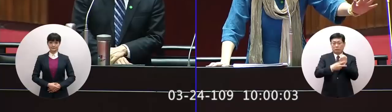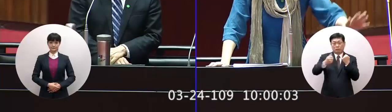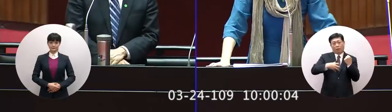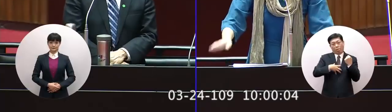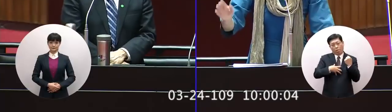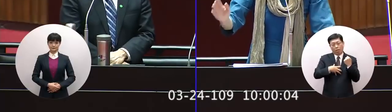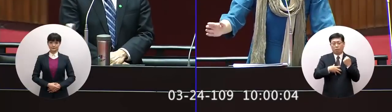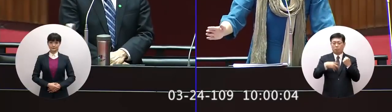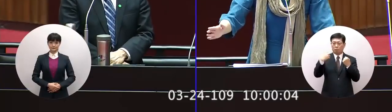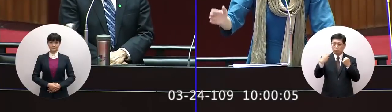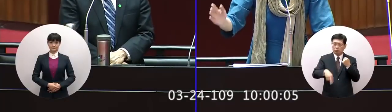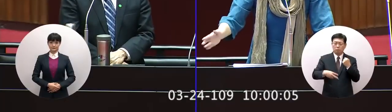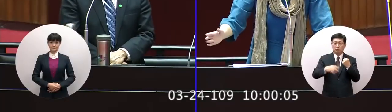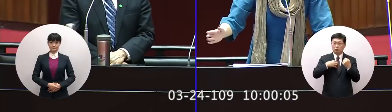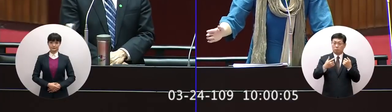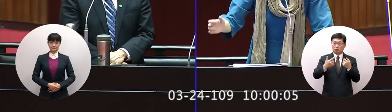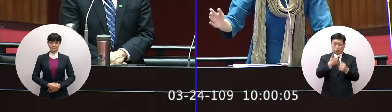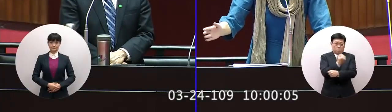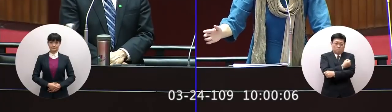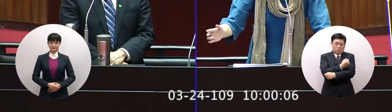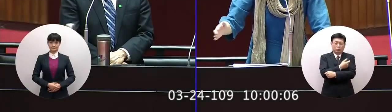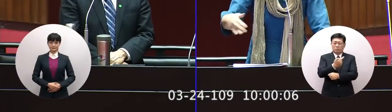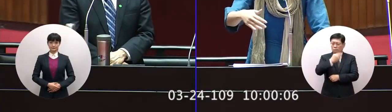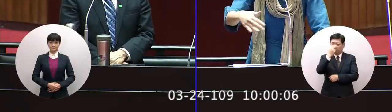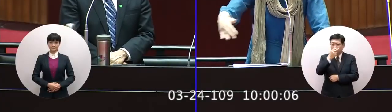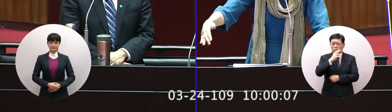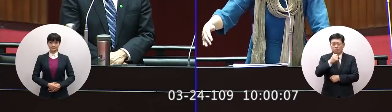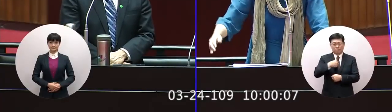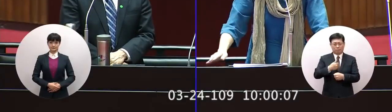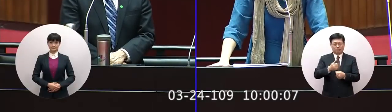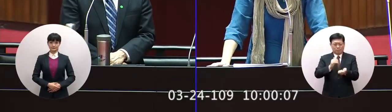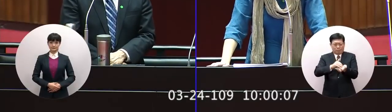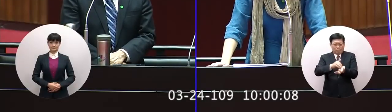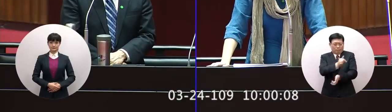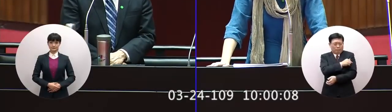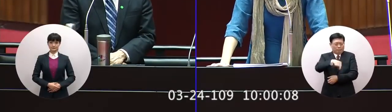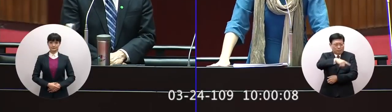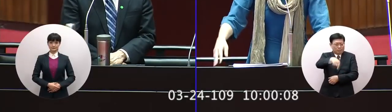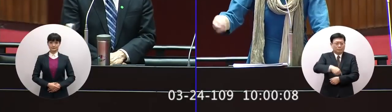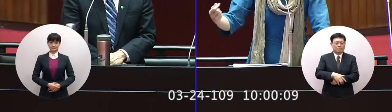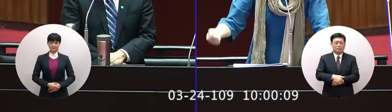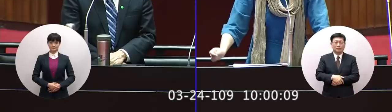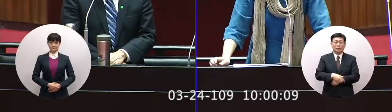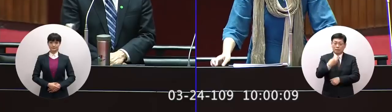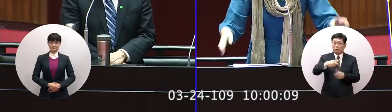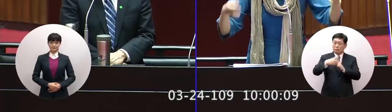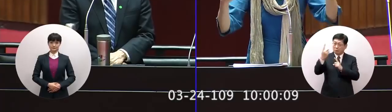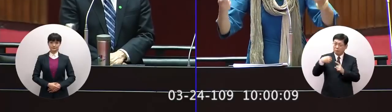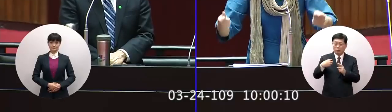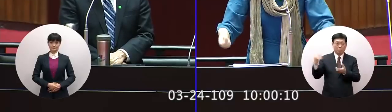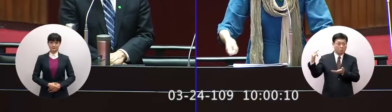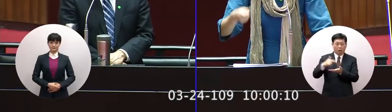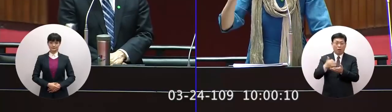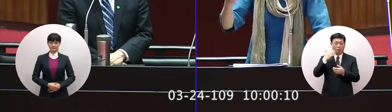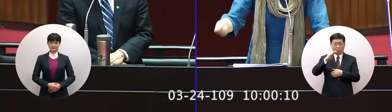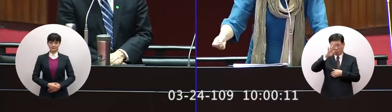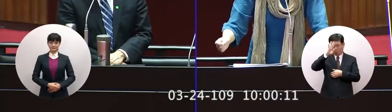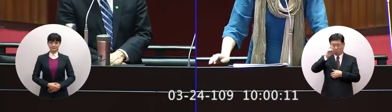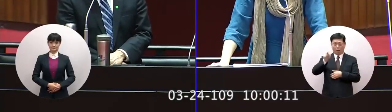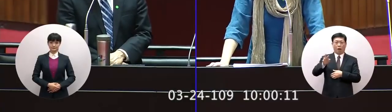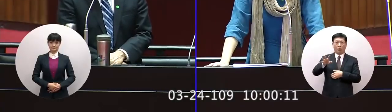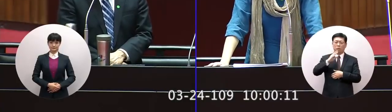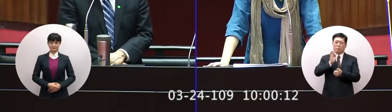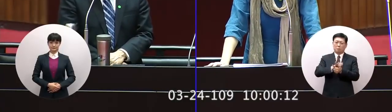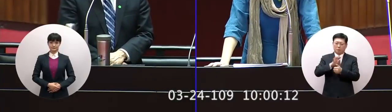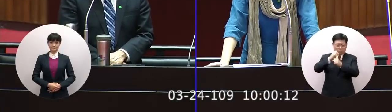翻了，那更不要讲我们辛苦的、危险的第一线的医护人员，然后回来之后，他如果有症状，你还要再帮